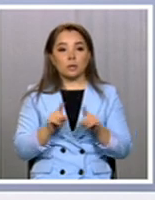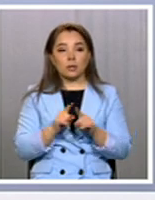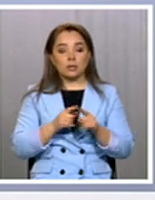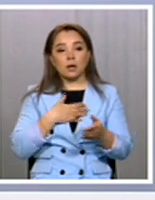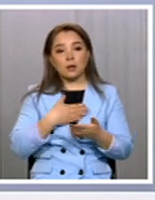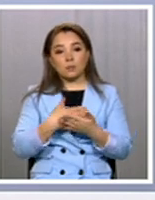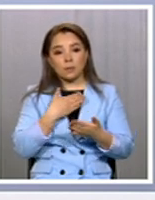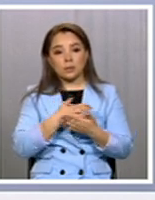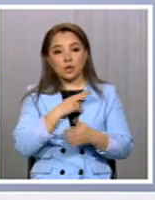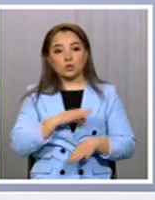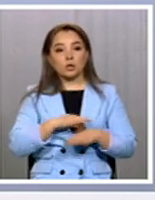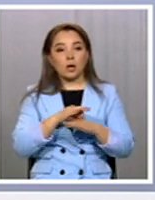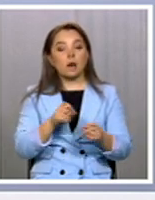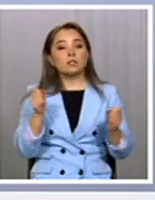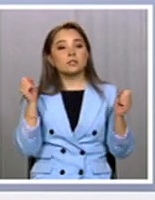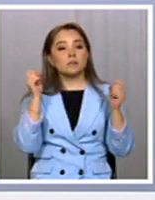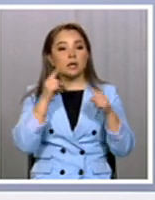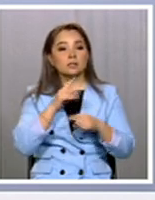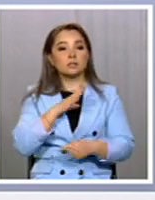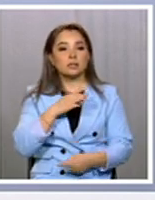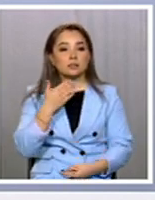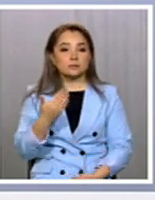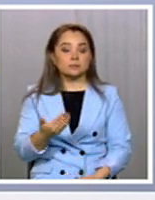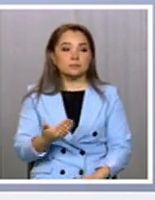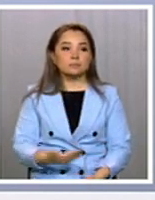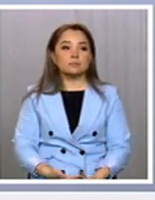ықпалын анықтадыңыздар.